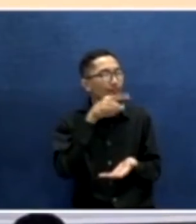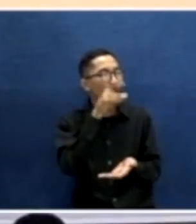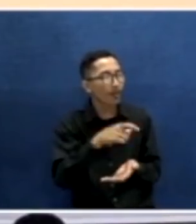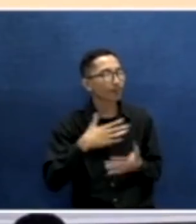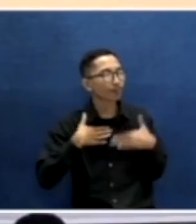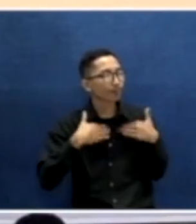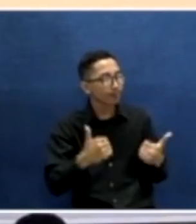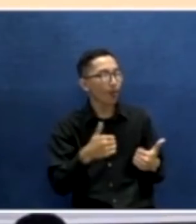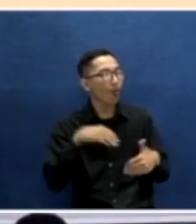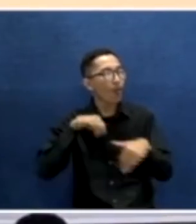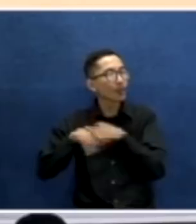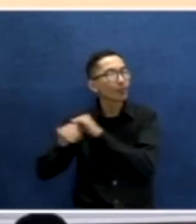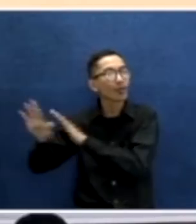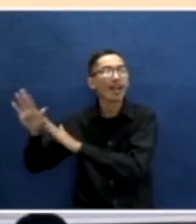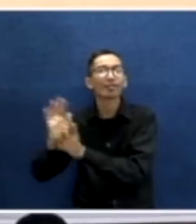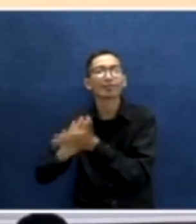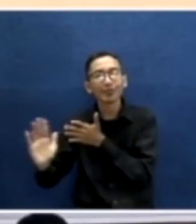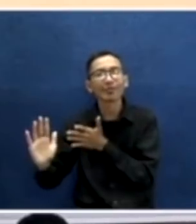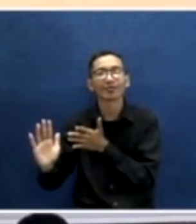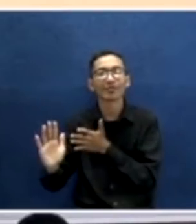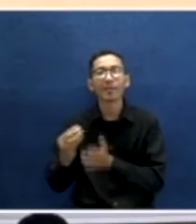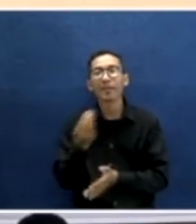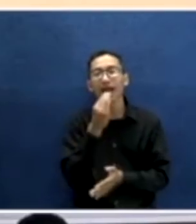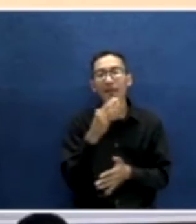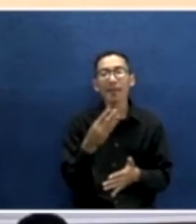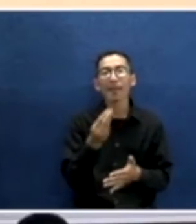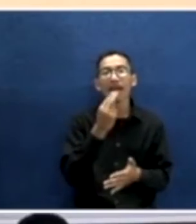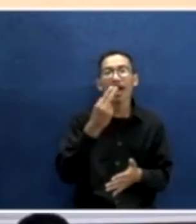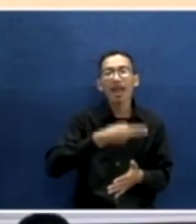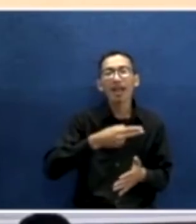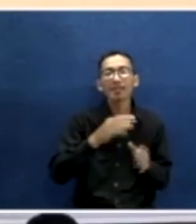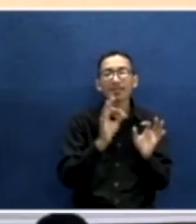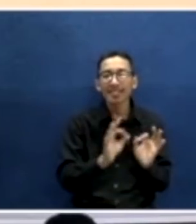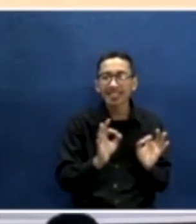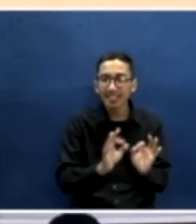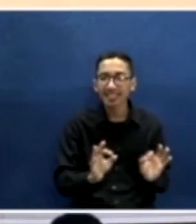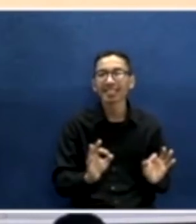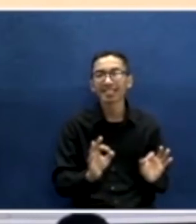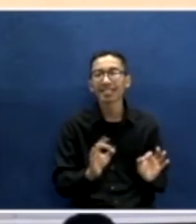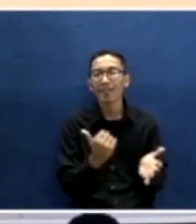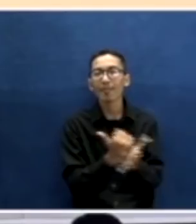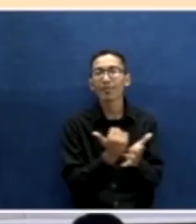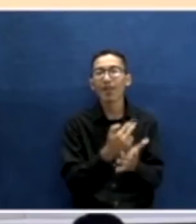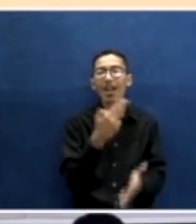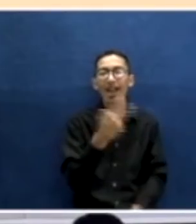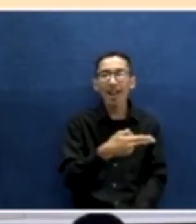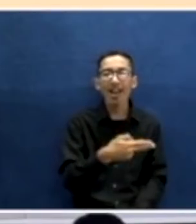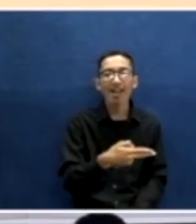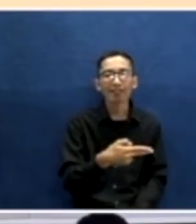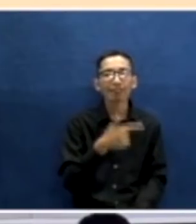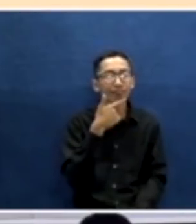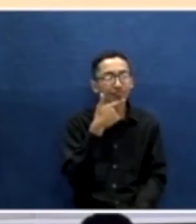ogah tidak kalau makanan kita sudah bersih Hai kalau makanan kita kemudian sudah botol-botol halal sebagaimana yang